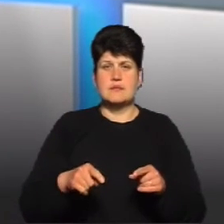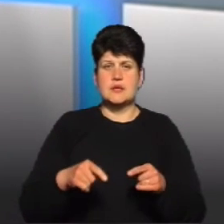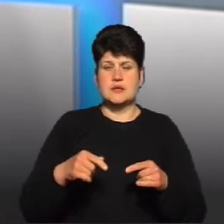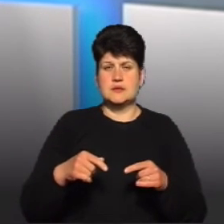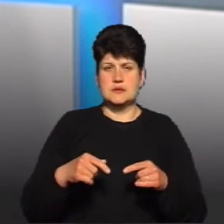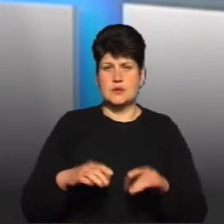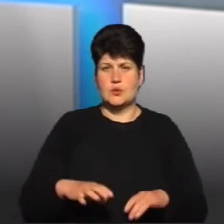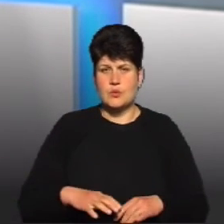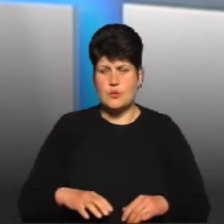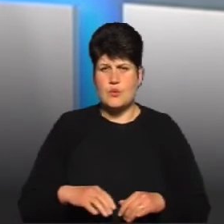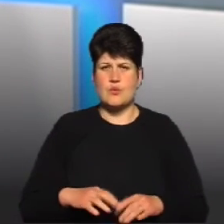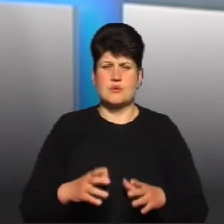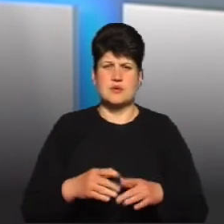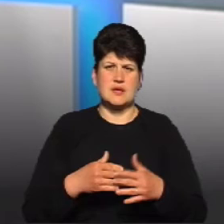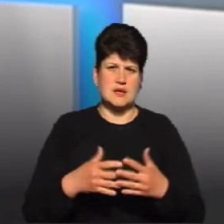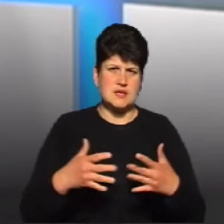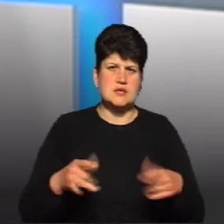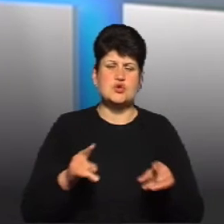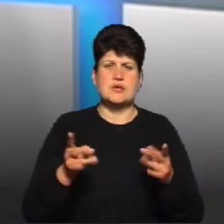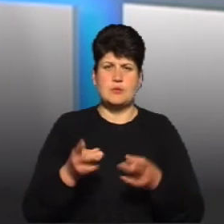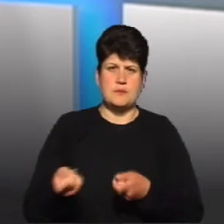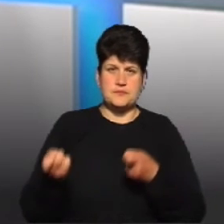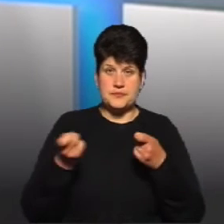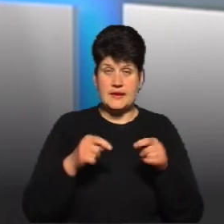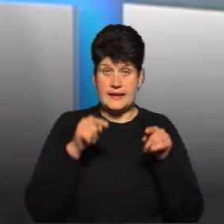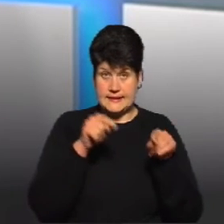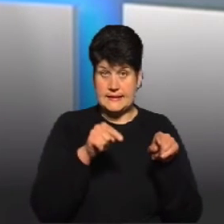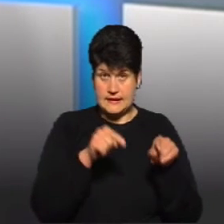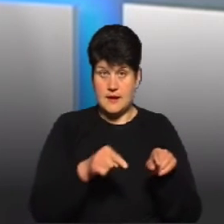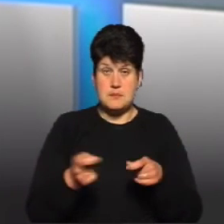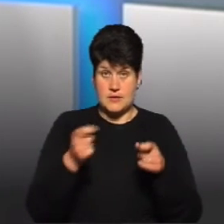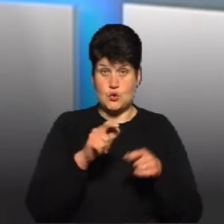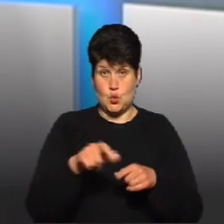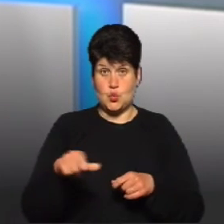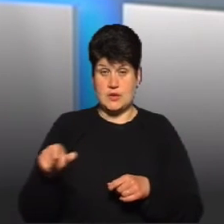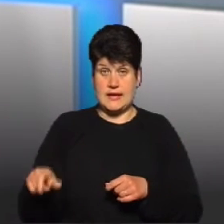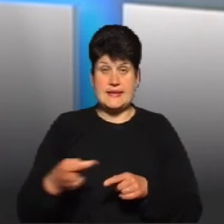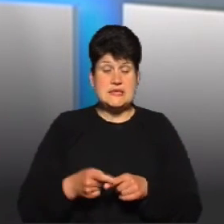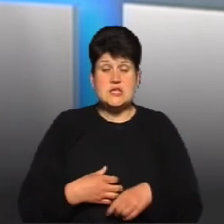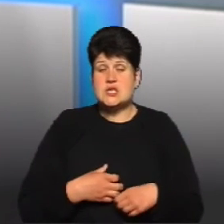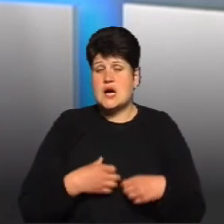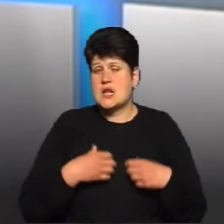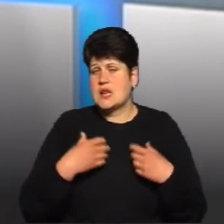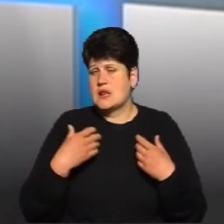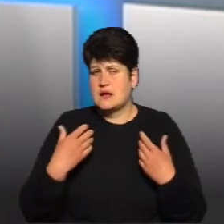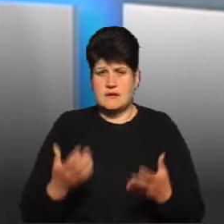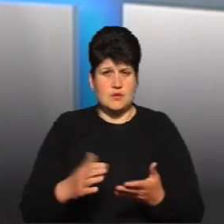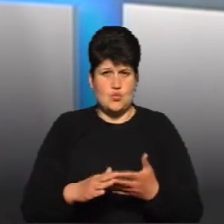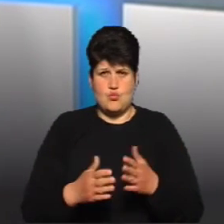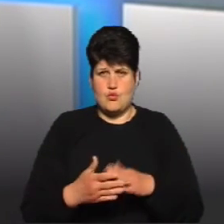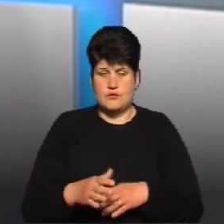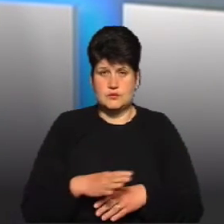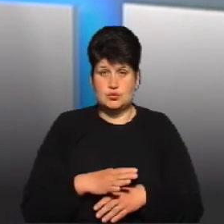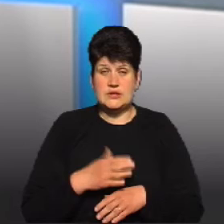продовольства, які не повинні були замокати, так, і там, власне, перевозили людей. Це жахливі умови, надзвичайно жахливі, нам зараз з вами це